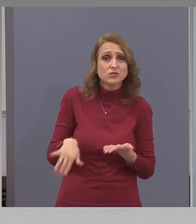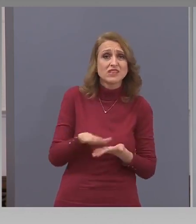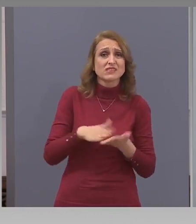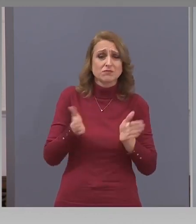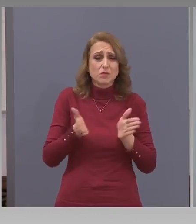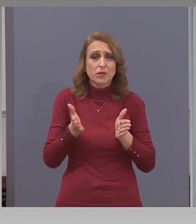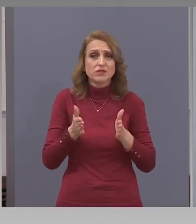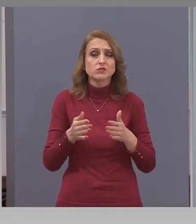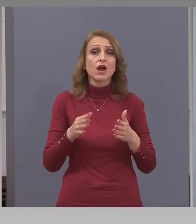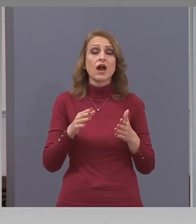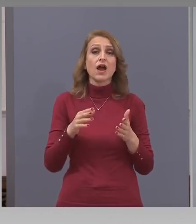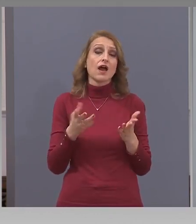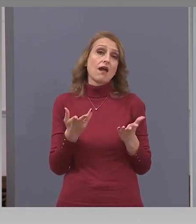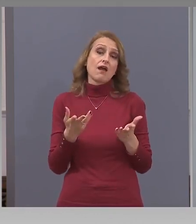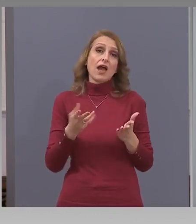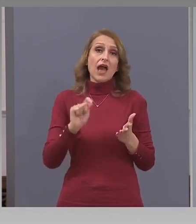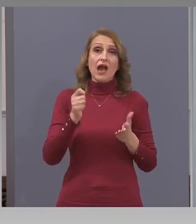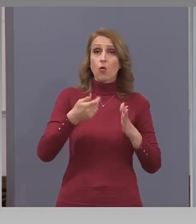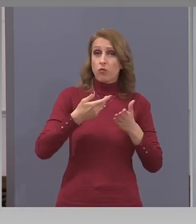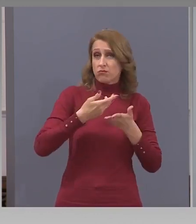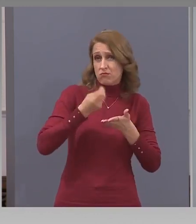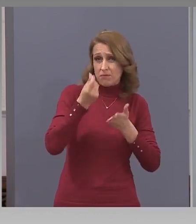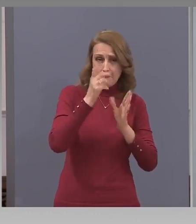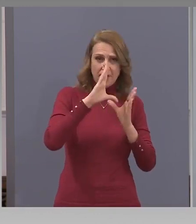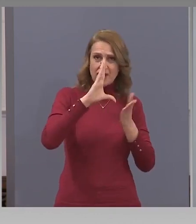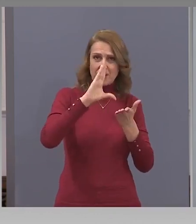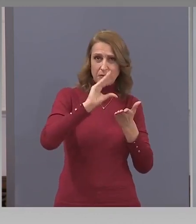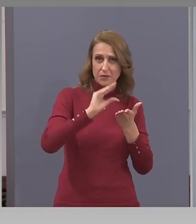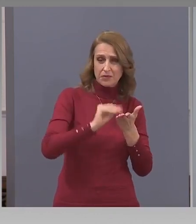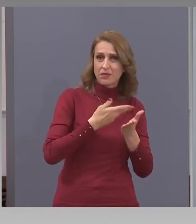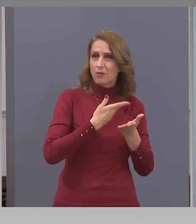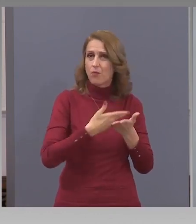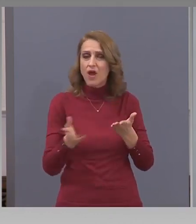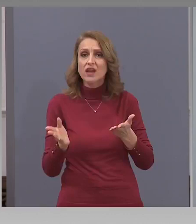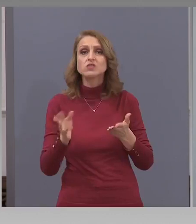Похарчиме ли парите? Или изпуснеме ли на първо место